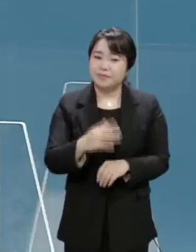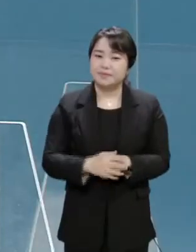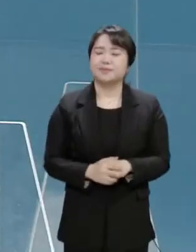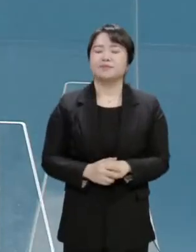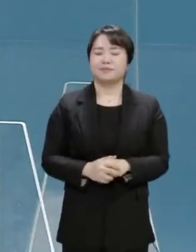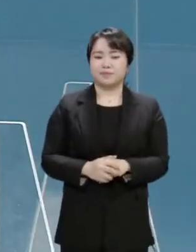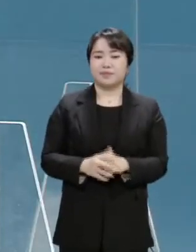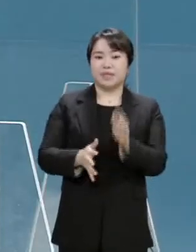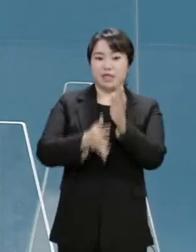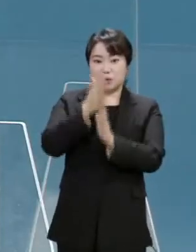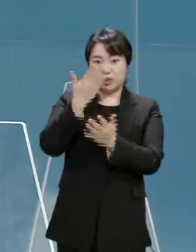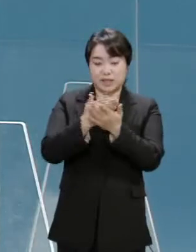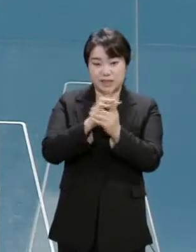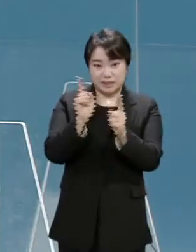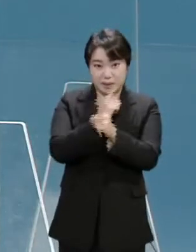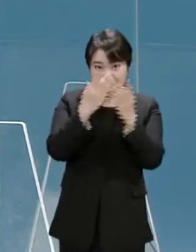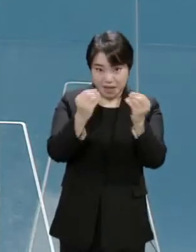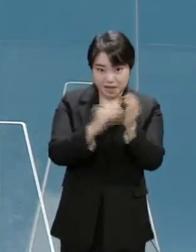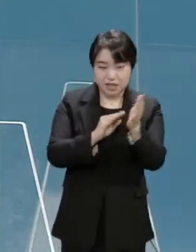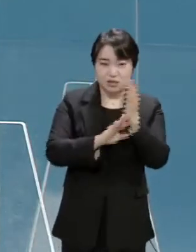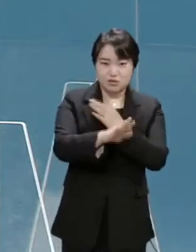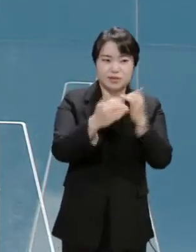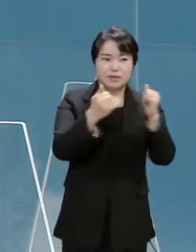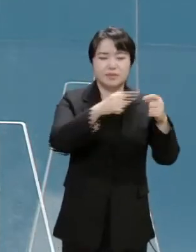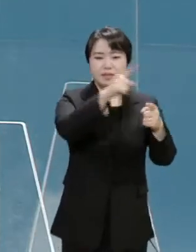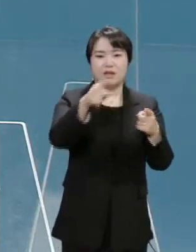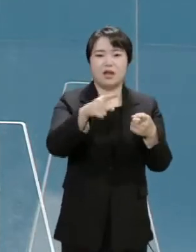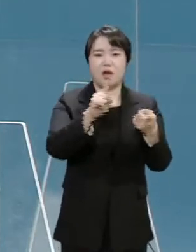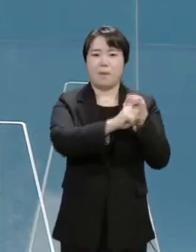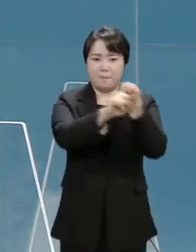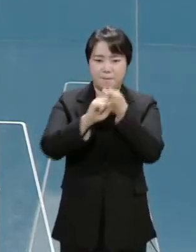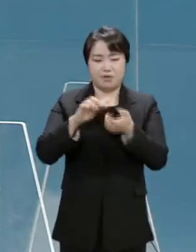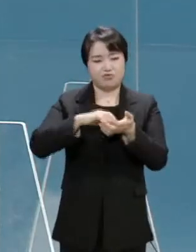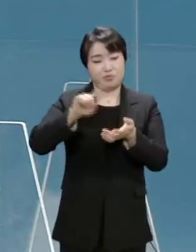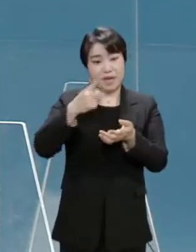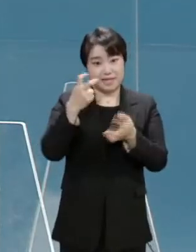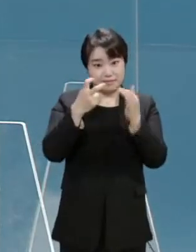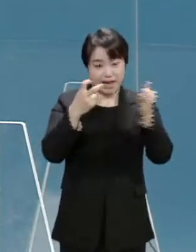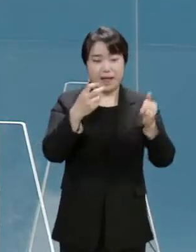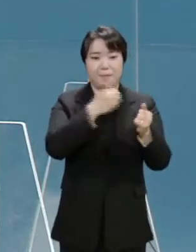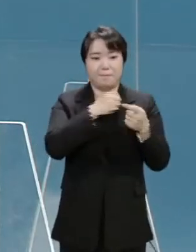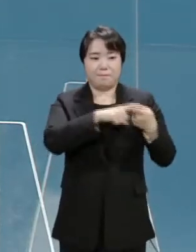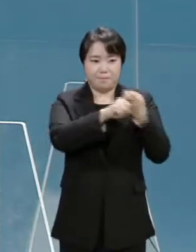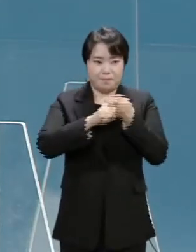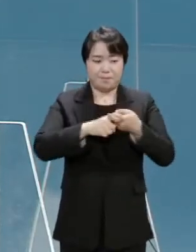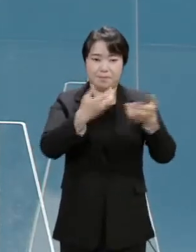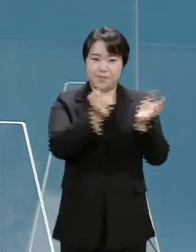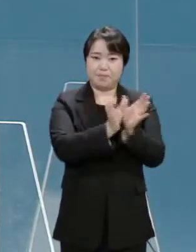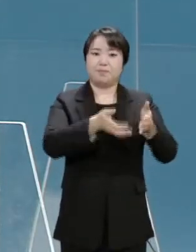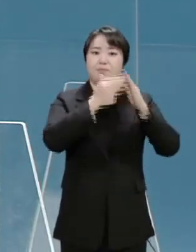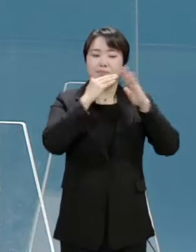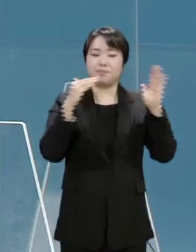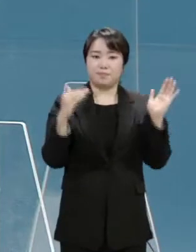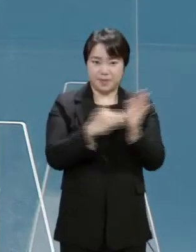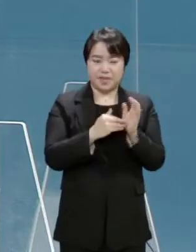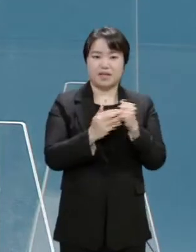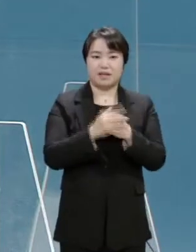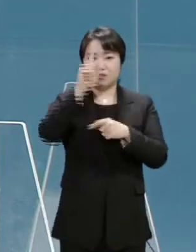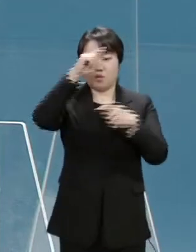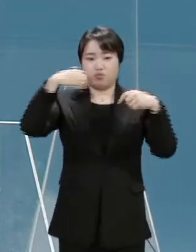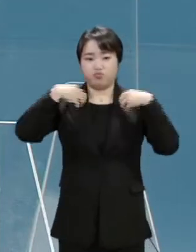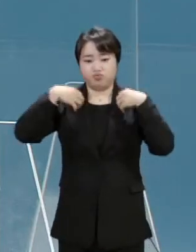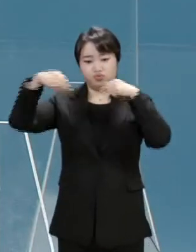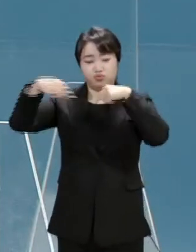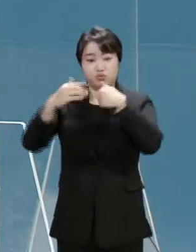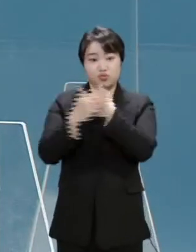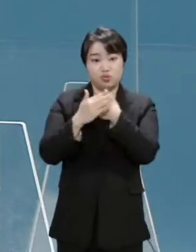사실 그 도시재생이 끝나면서 주민들이 함께 협동조합을 120명이 함께 모여서 만들었습니다. 그래서 네. 지금은 행정의 지원이 아니라 저희의